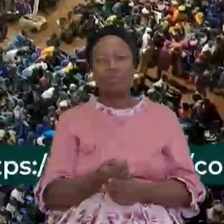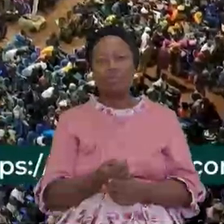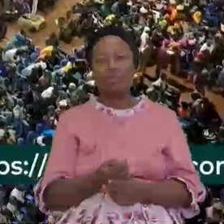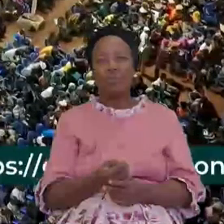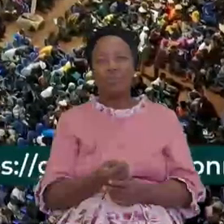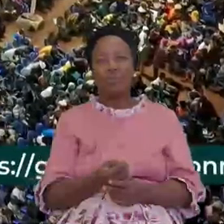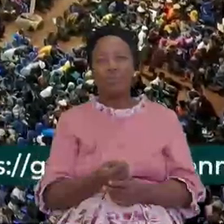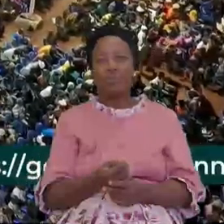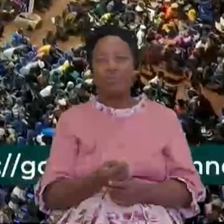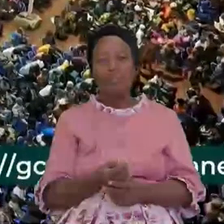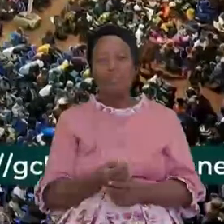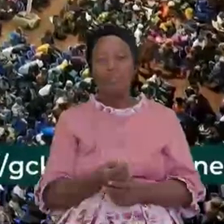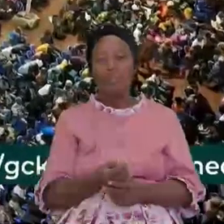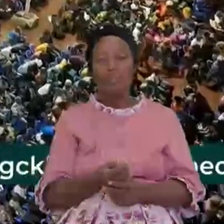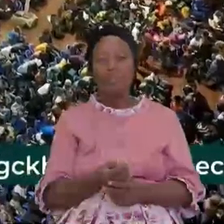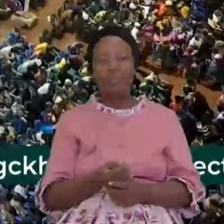À ma gauche,